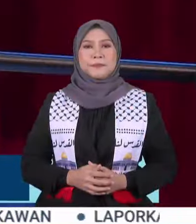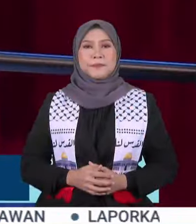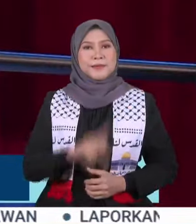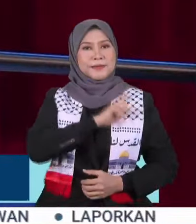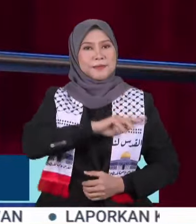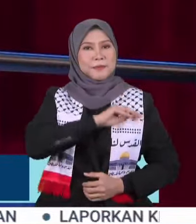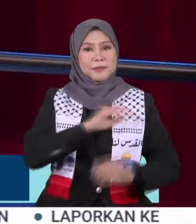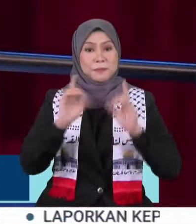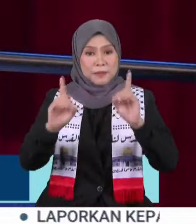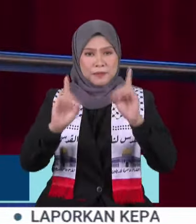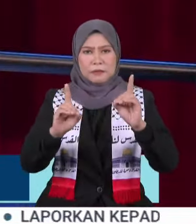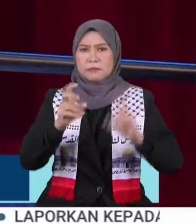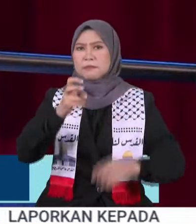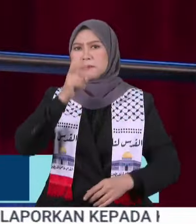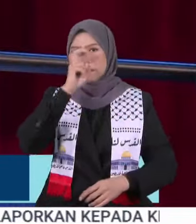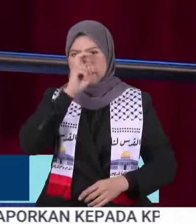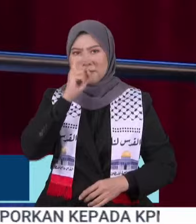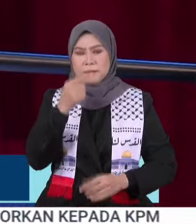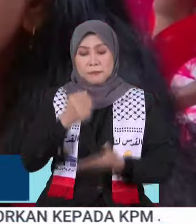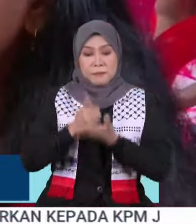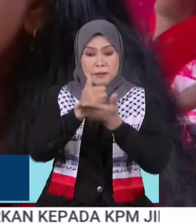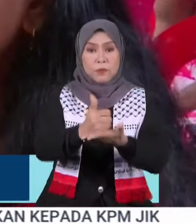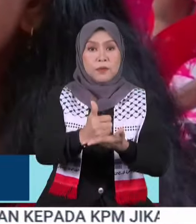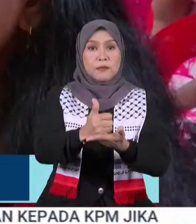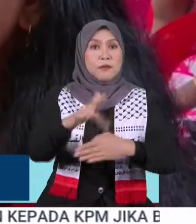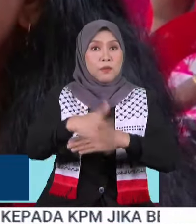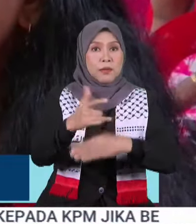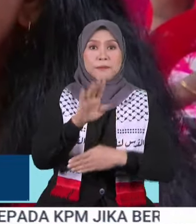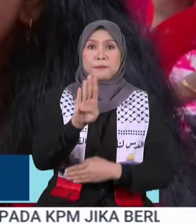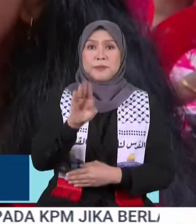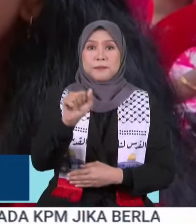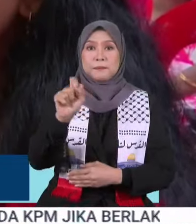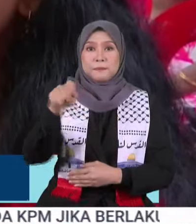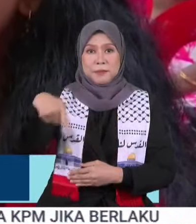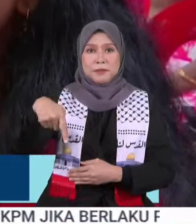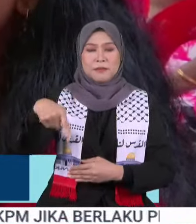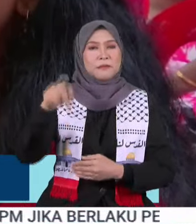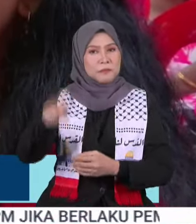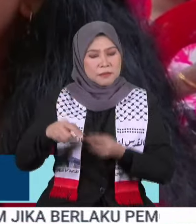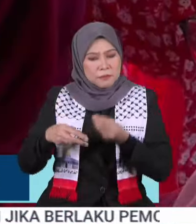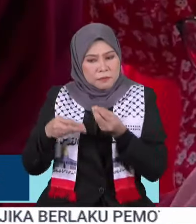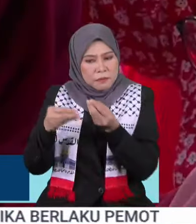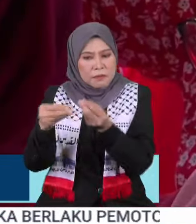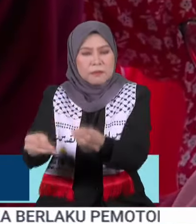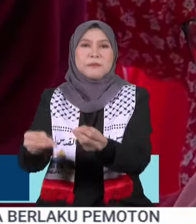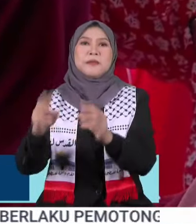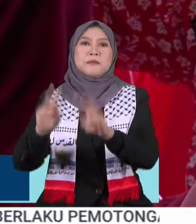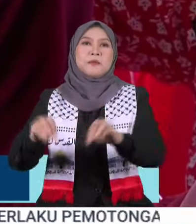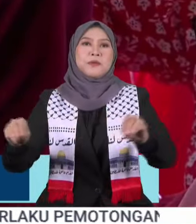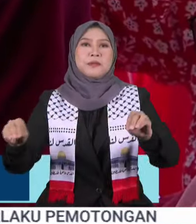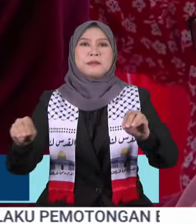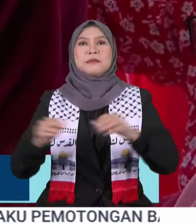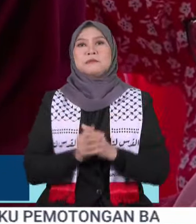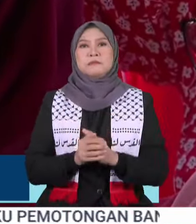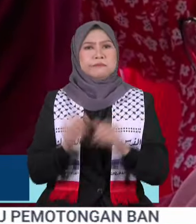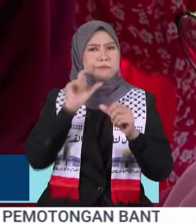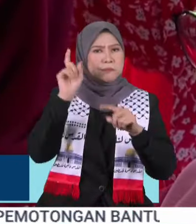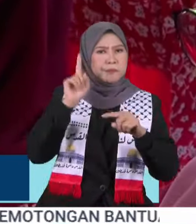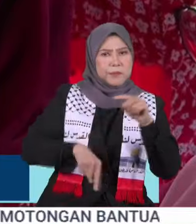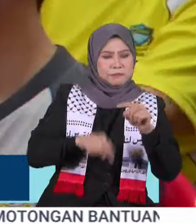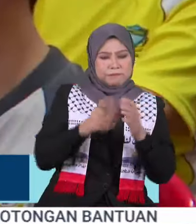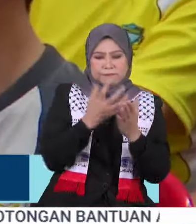Kementerian Pendidikan sekali lagi tegaskan bantuan awal persekolahan BAP perlu diserahkan kepada murid tanpa sebarang pemotongan di